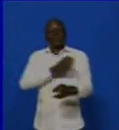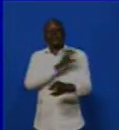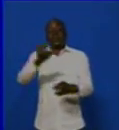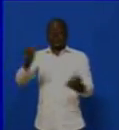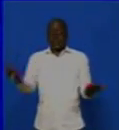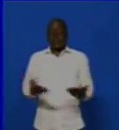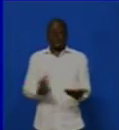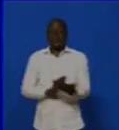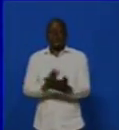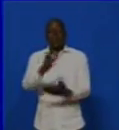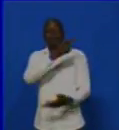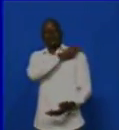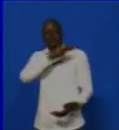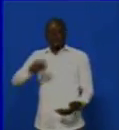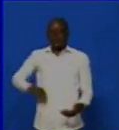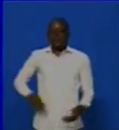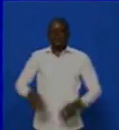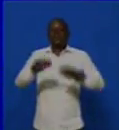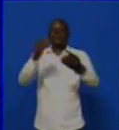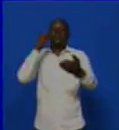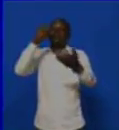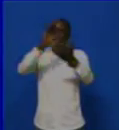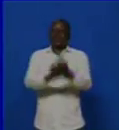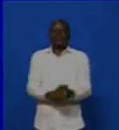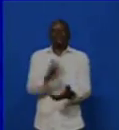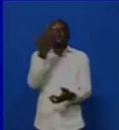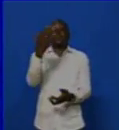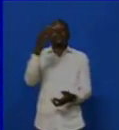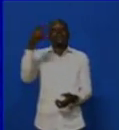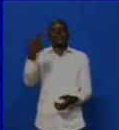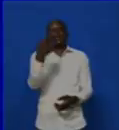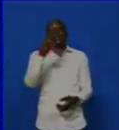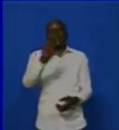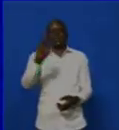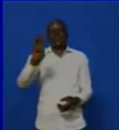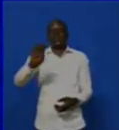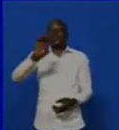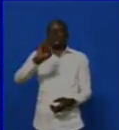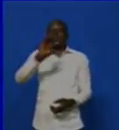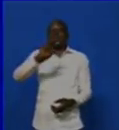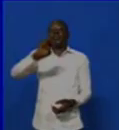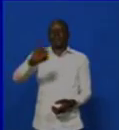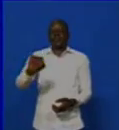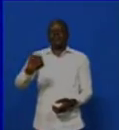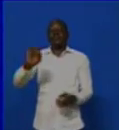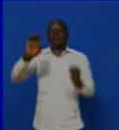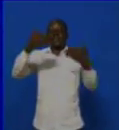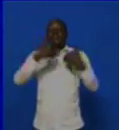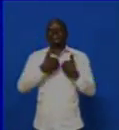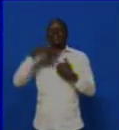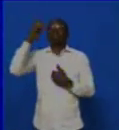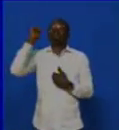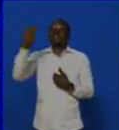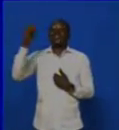Larli Naba qui offre à ses femmes 500 kilos de mung bean. J'ai témoigné de ma